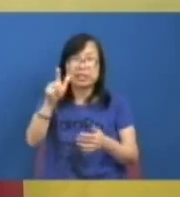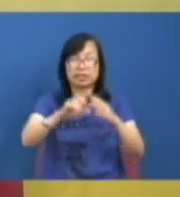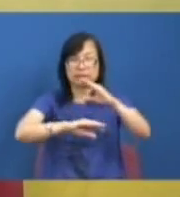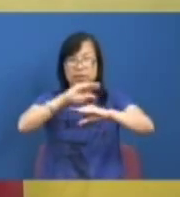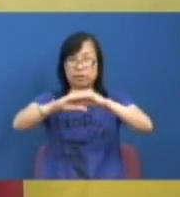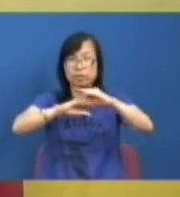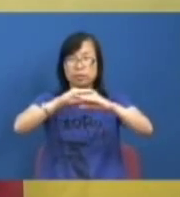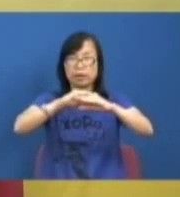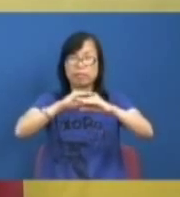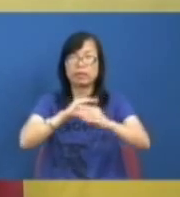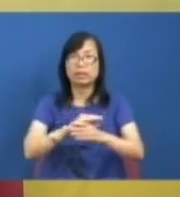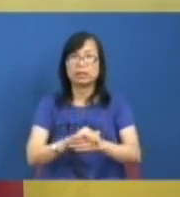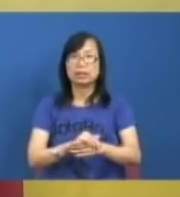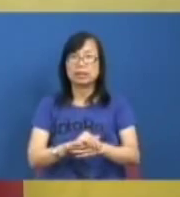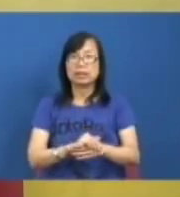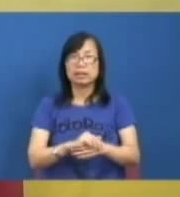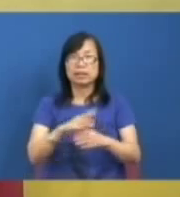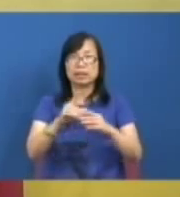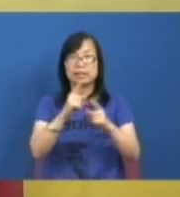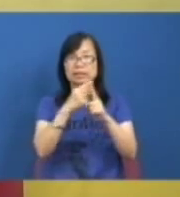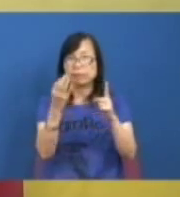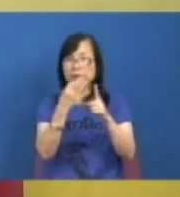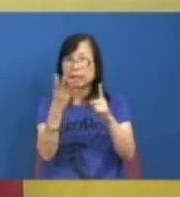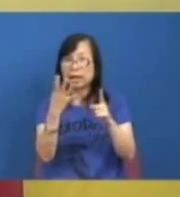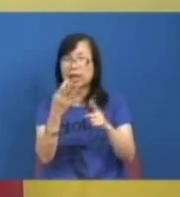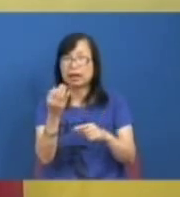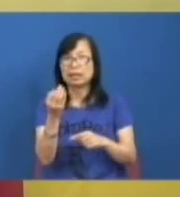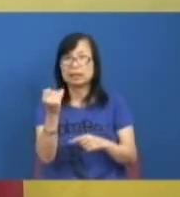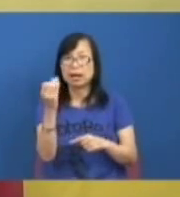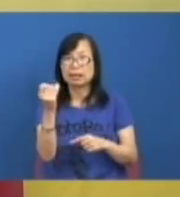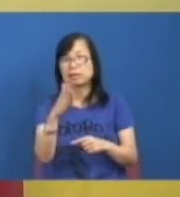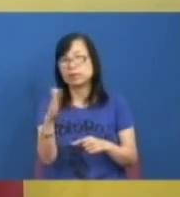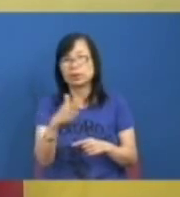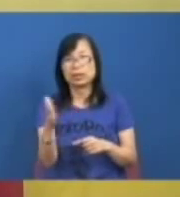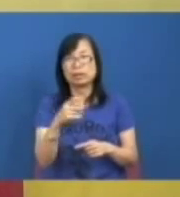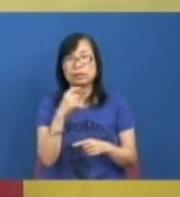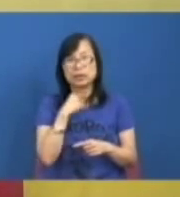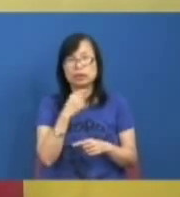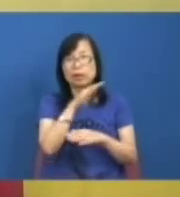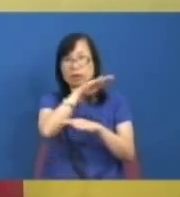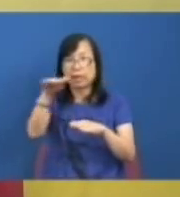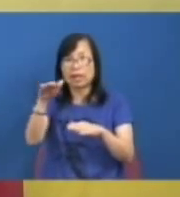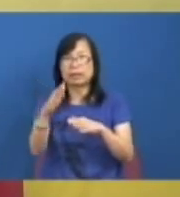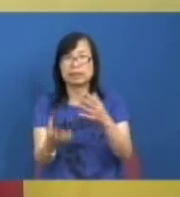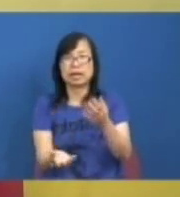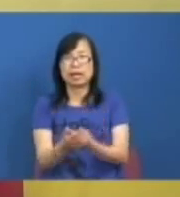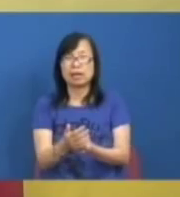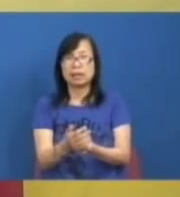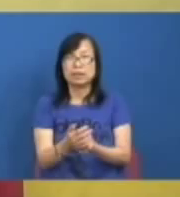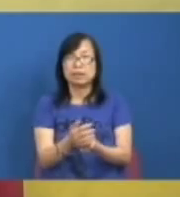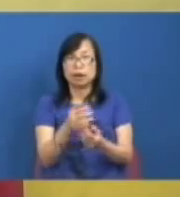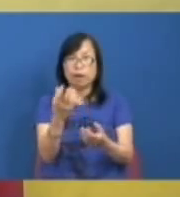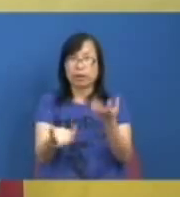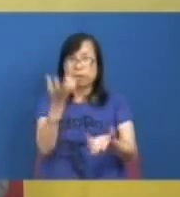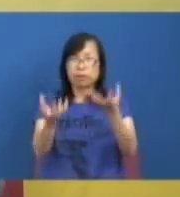實都即係10几廿层係咪啊？30层咗，你就有一個隔火層， 係咯，個避難層咯， 避難層啊。其實